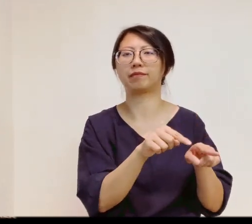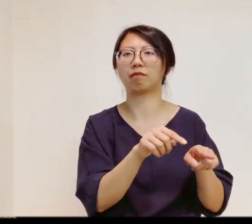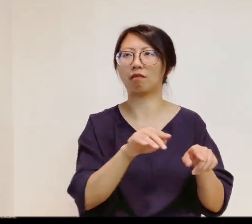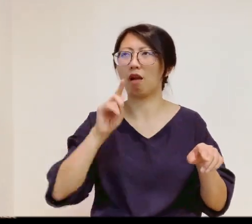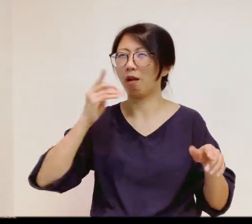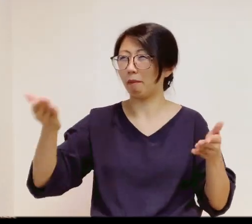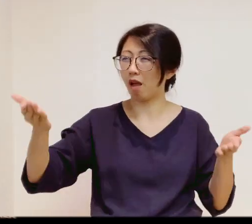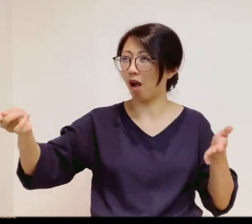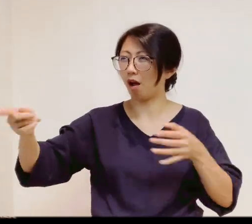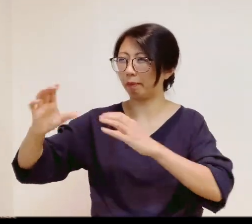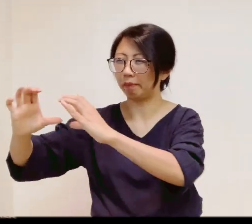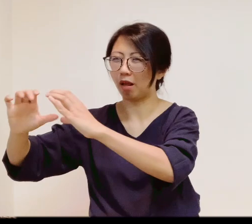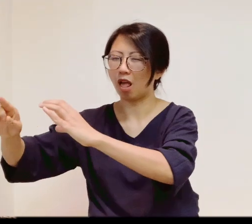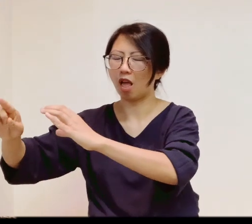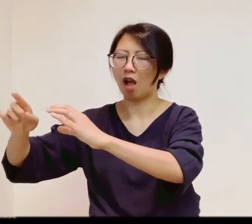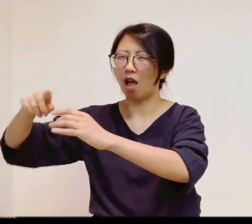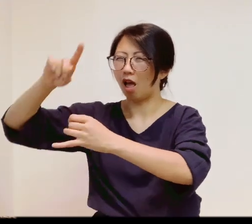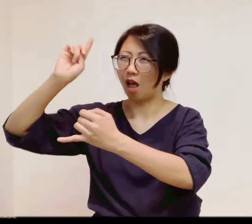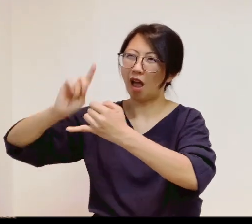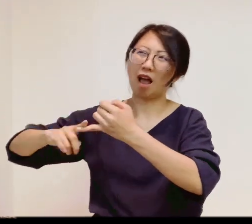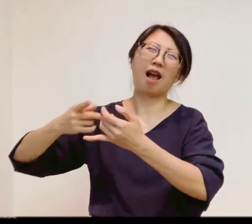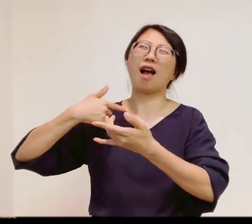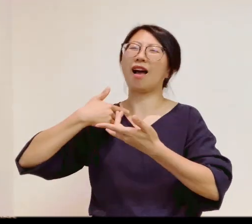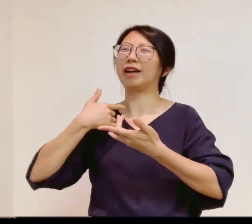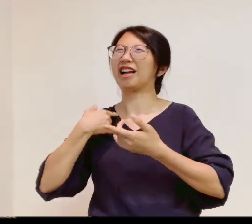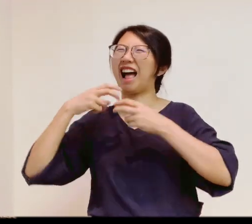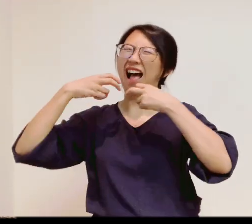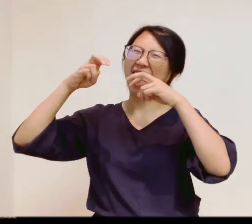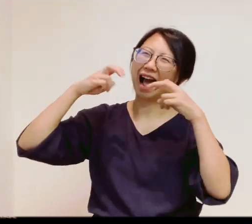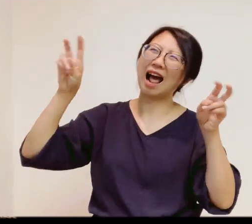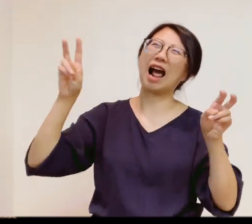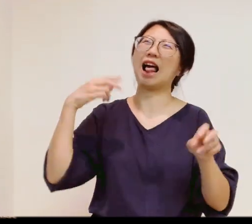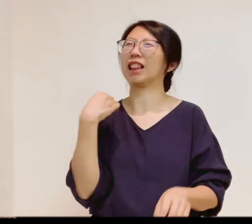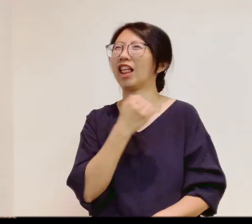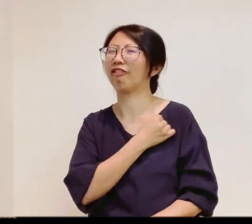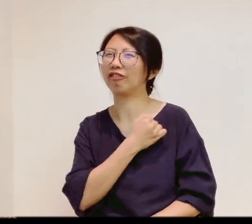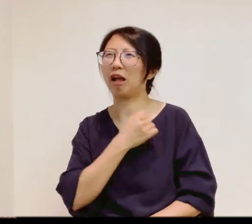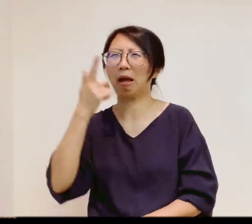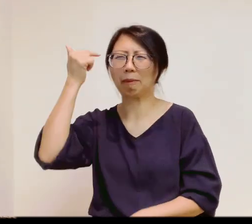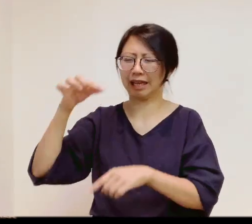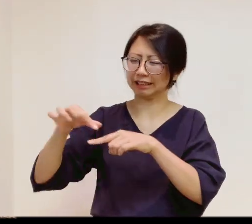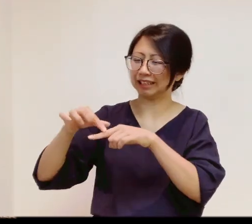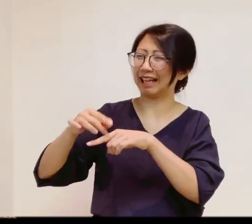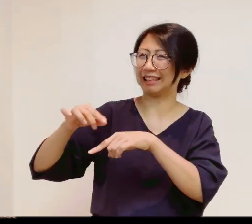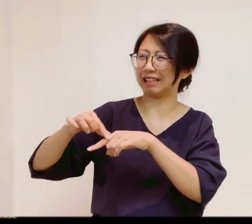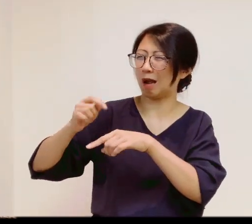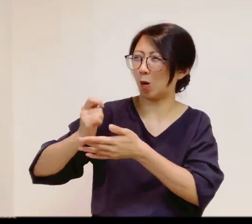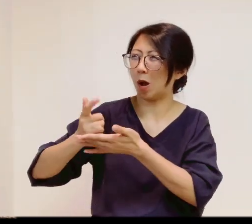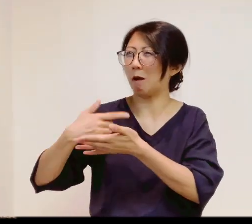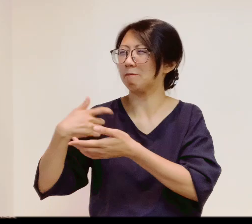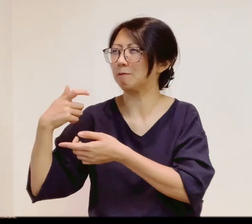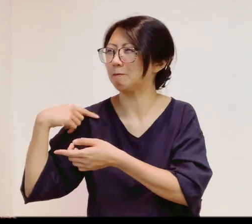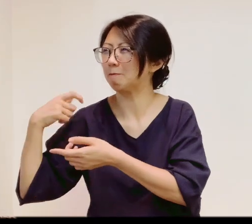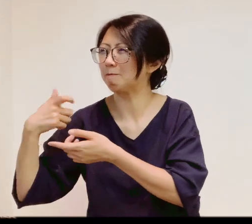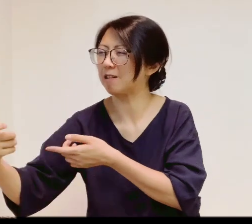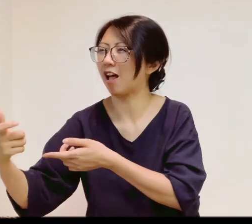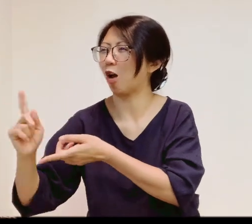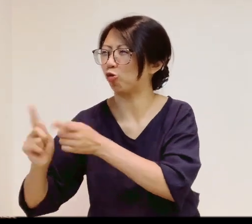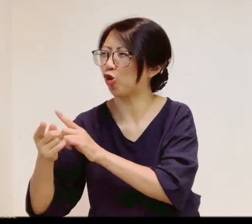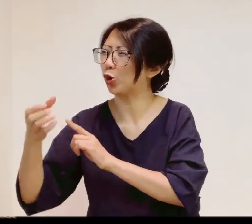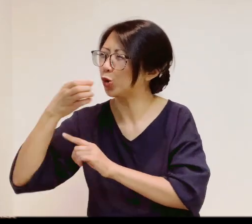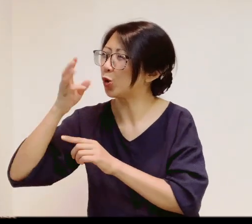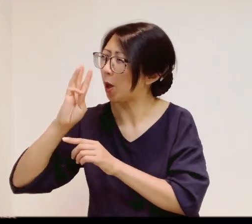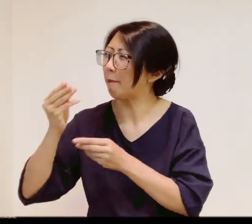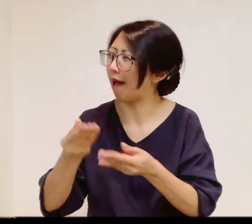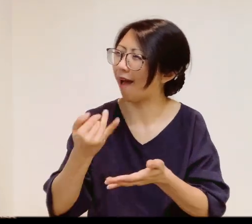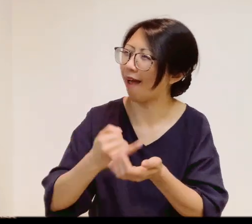日裏面咧，啲人大嗌大叫，有啲人話我願意用一隻金戒指去換一杯水俾我細路仔，佢已經頸我得好犀利啦。